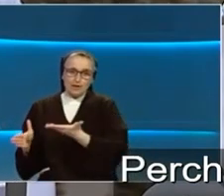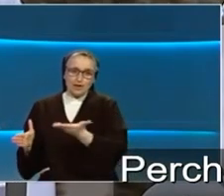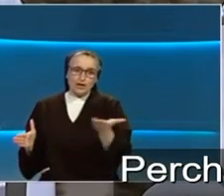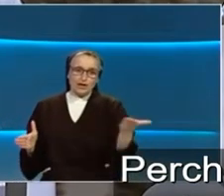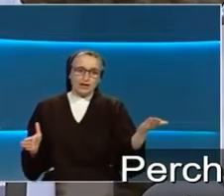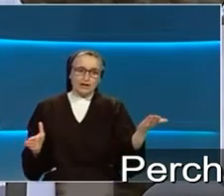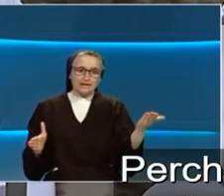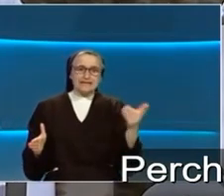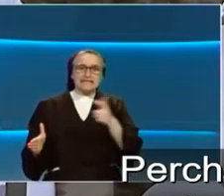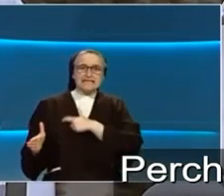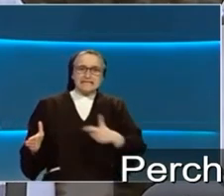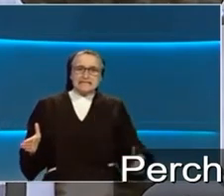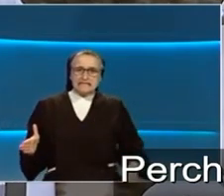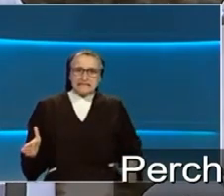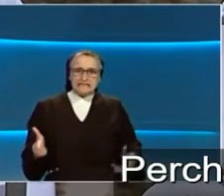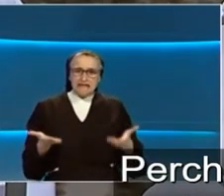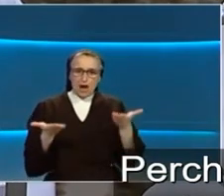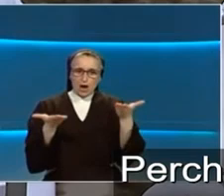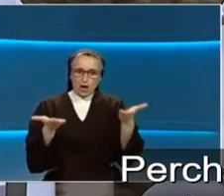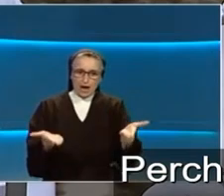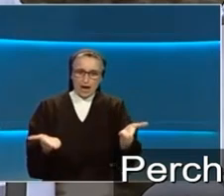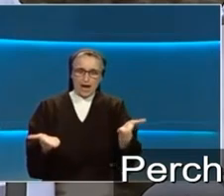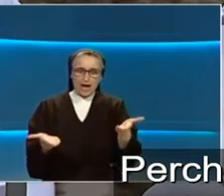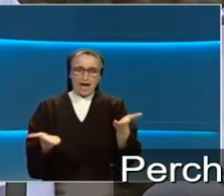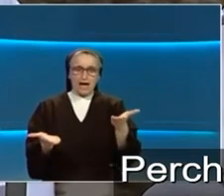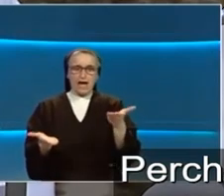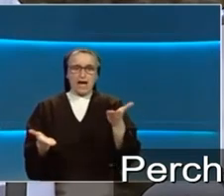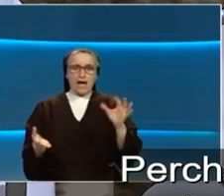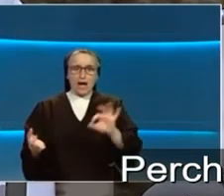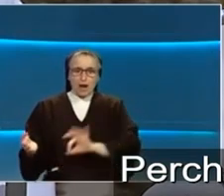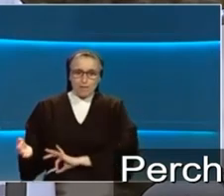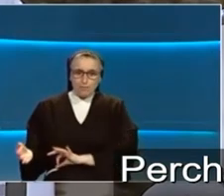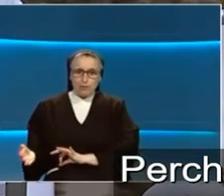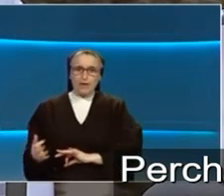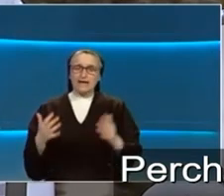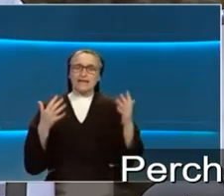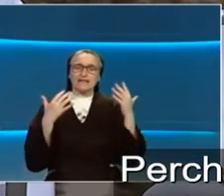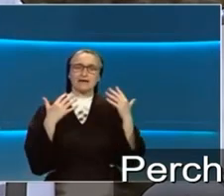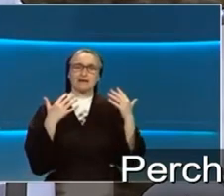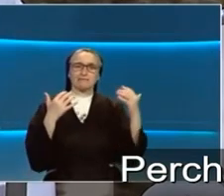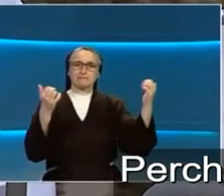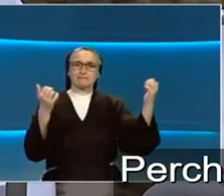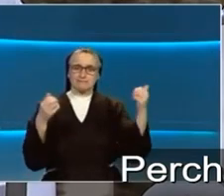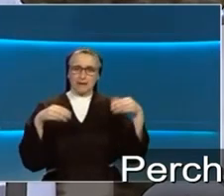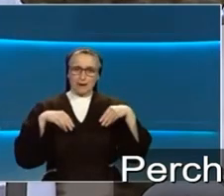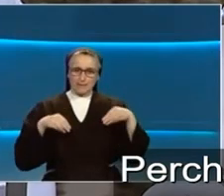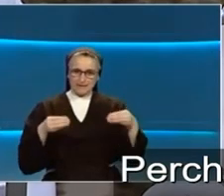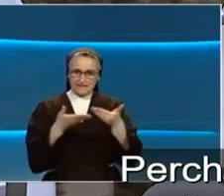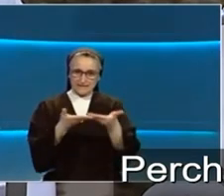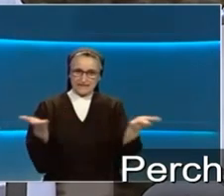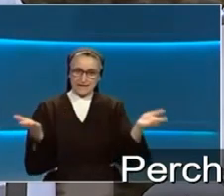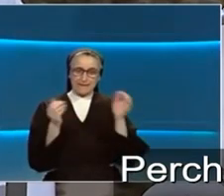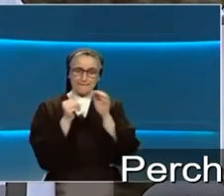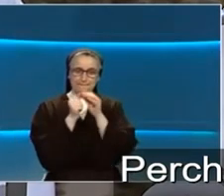존경하는 시장님, 존경하는 의회의 신사, 숙녀 여러분,